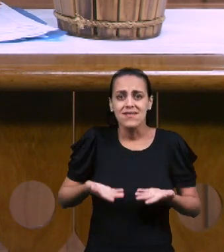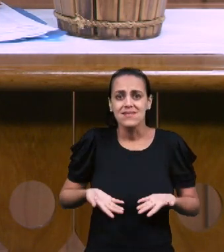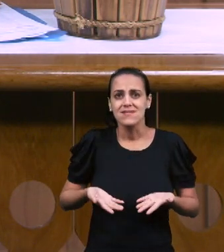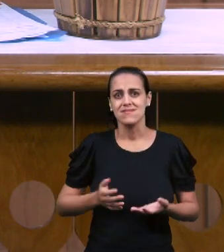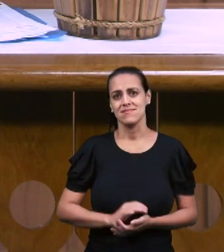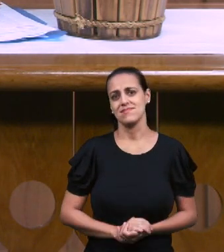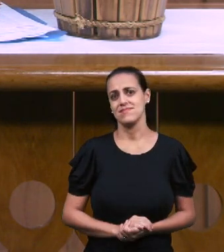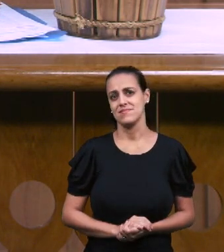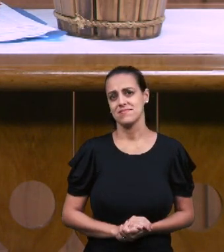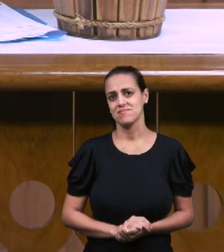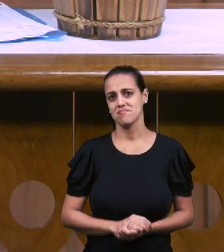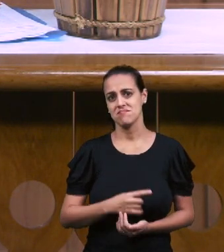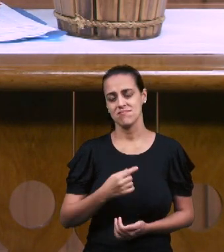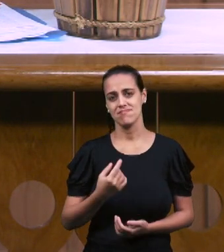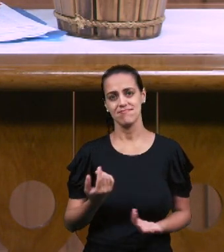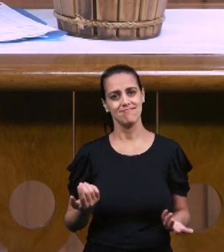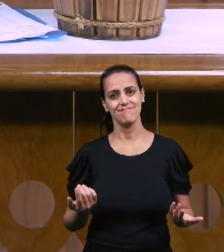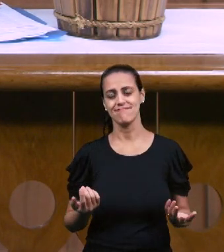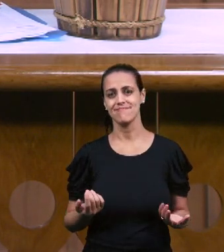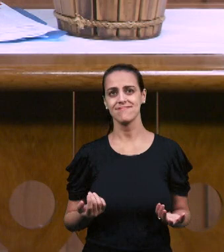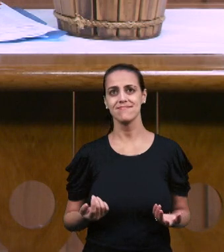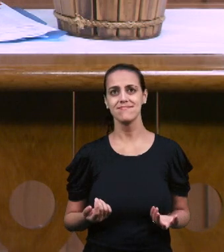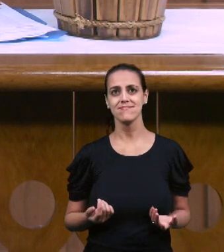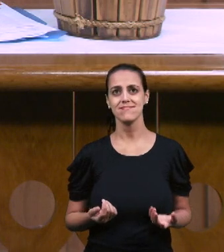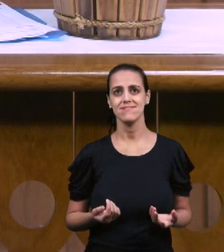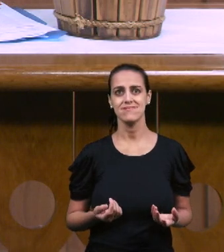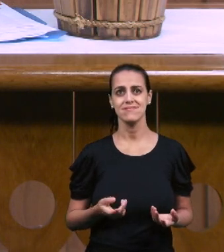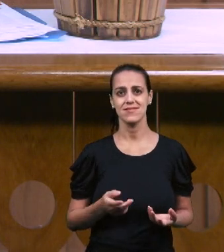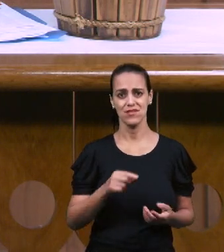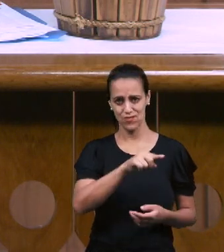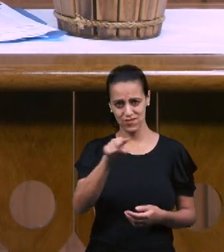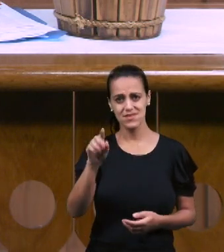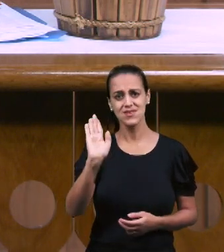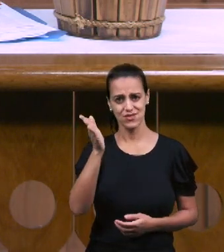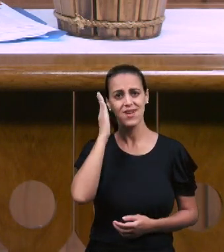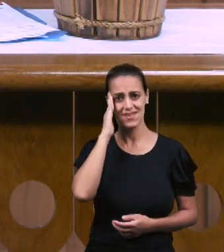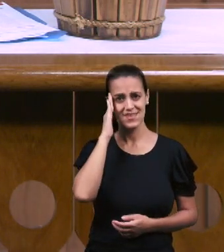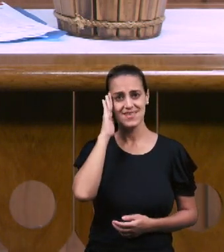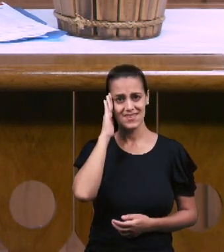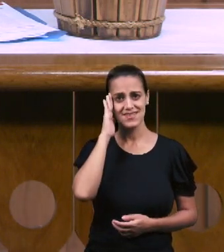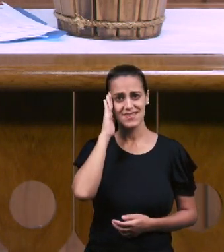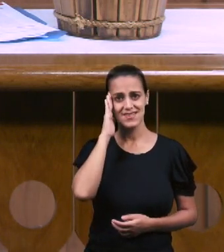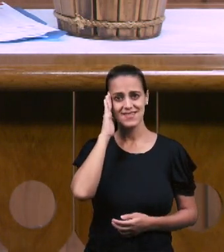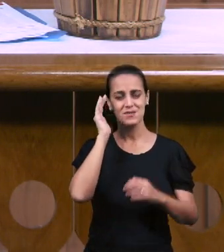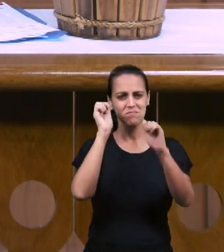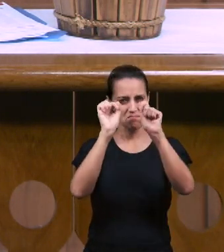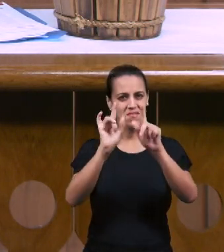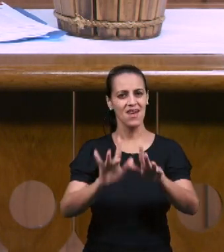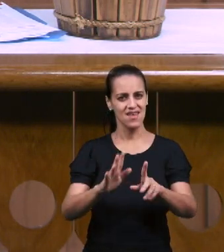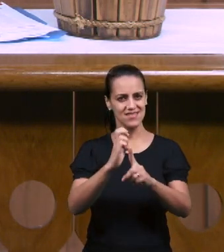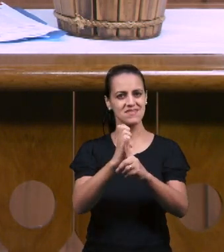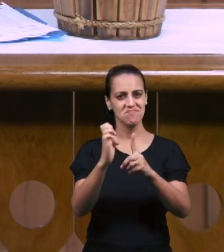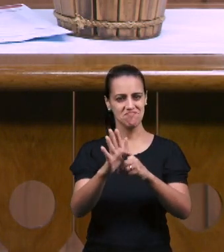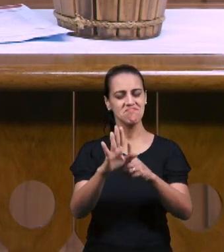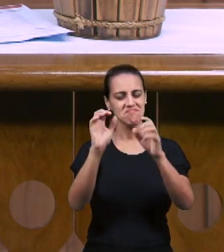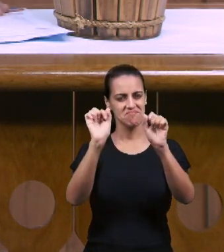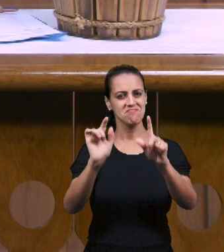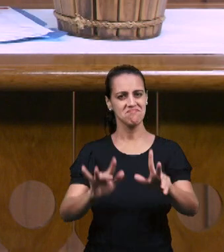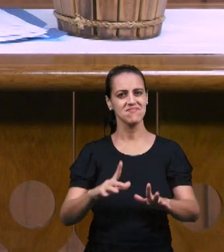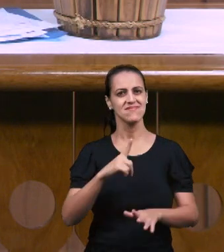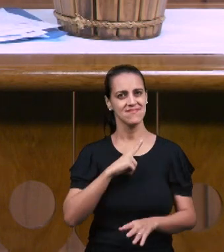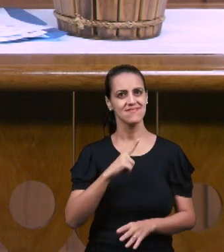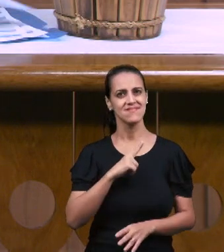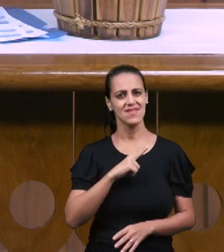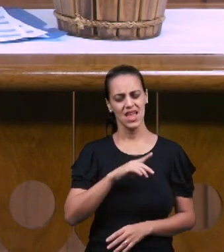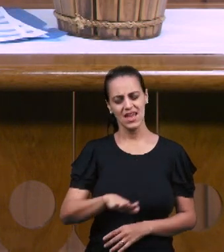me détenir beaucoup sur ça. Parce que vous avez déjà compris la bénédiction qui est l'école biblique dominicale, les enseignements,